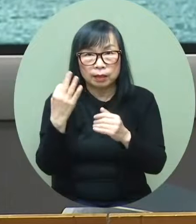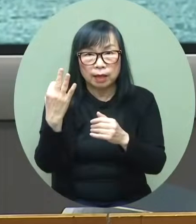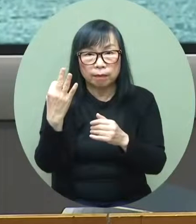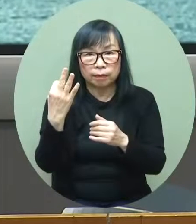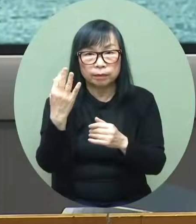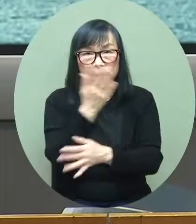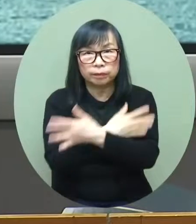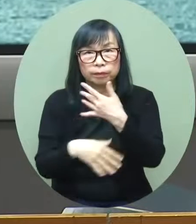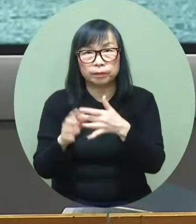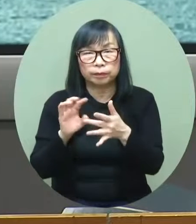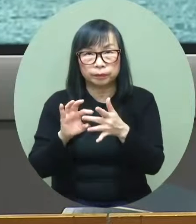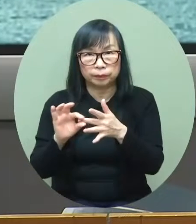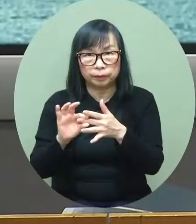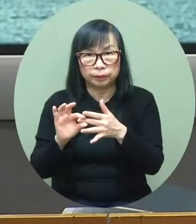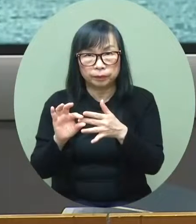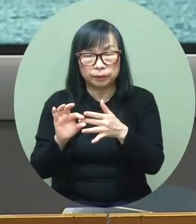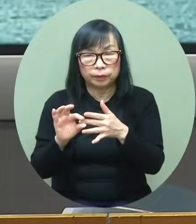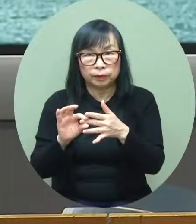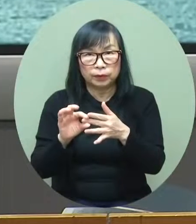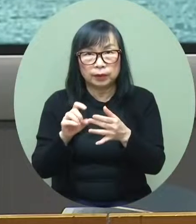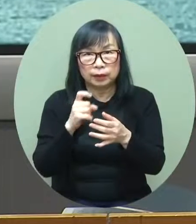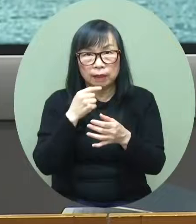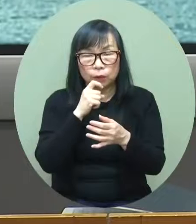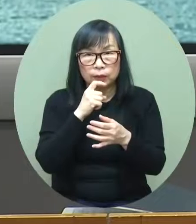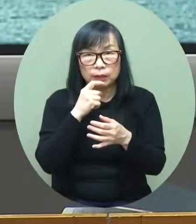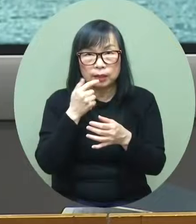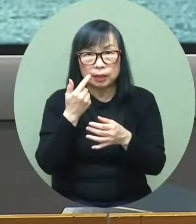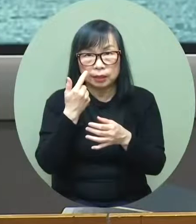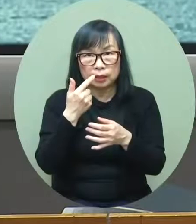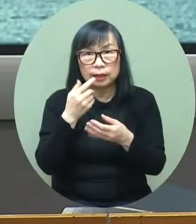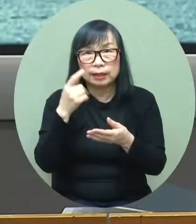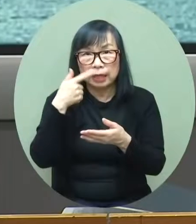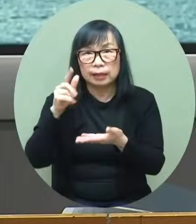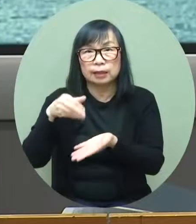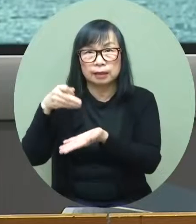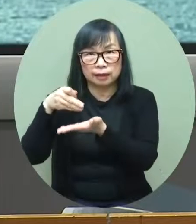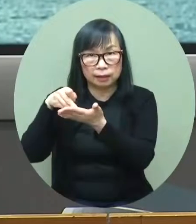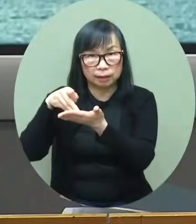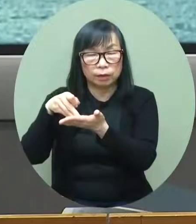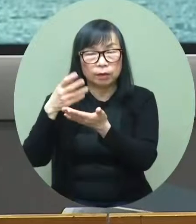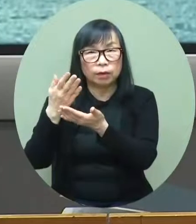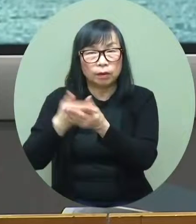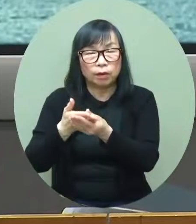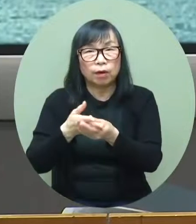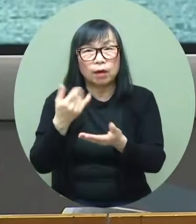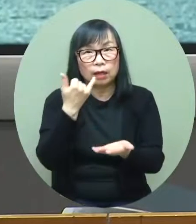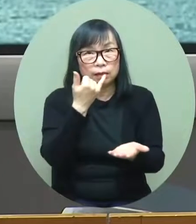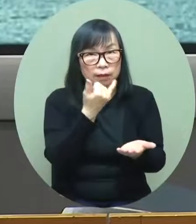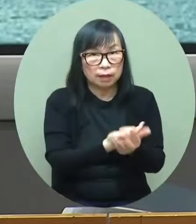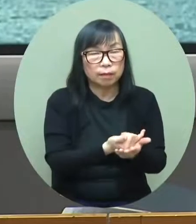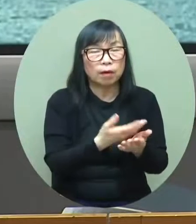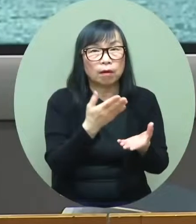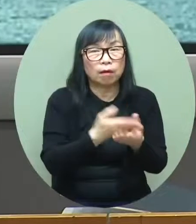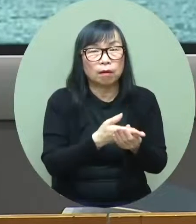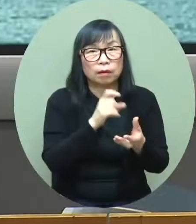間殘疾院舍咧，係有一啲申報嘅請報個案嘅。喺死亡個案嚟講咧，